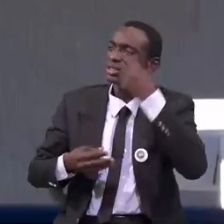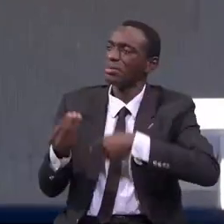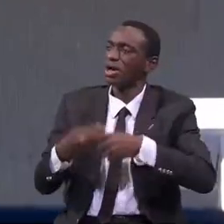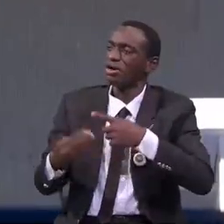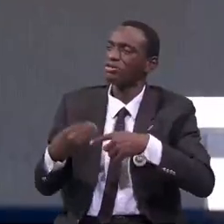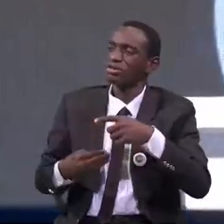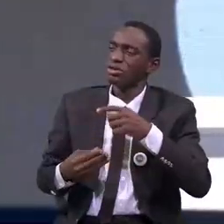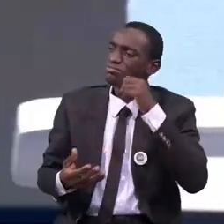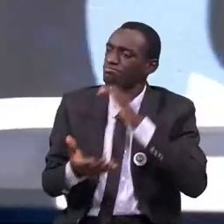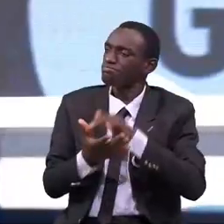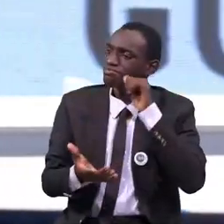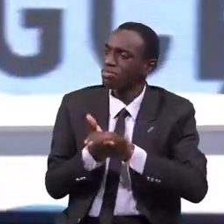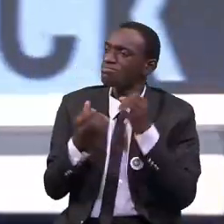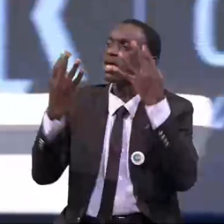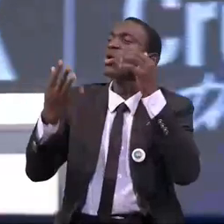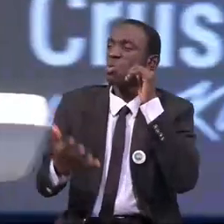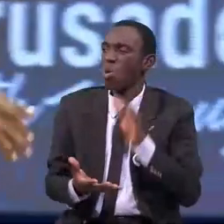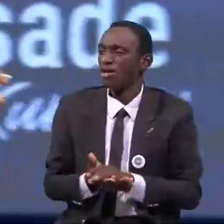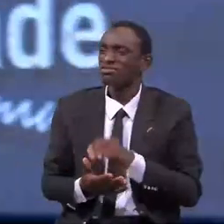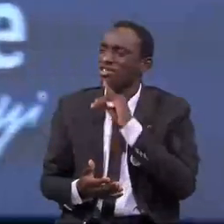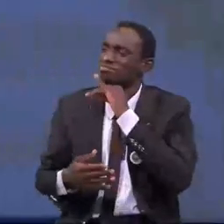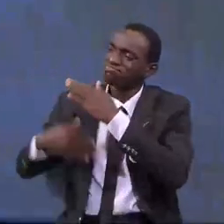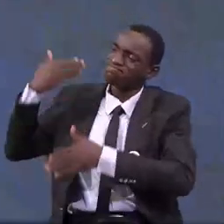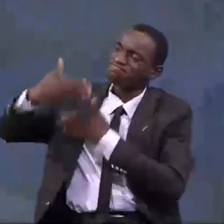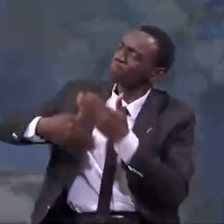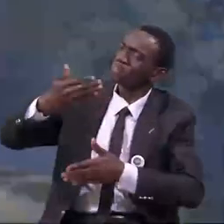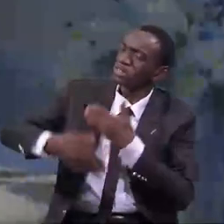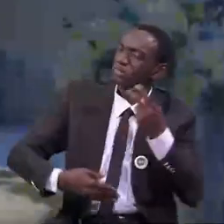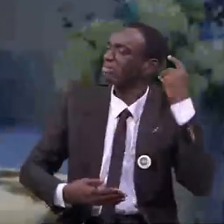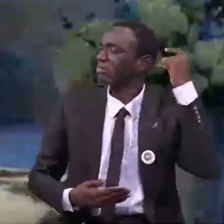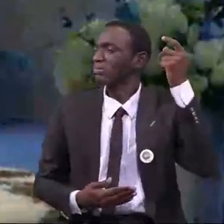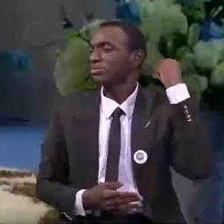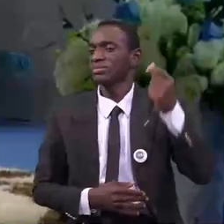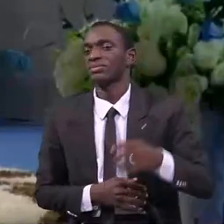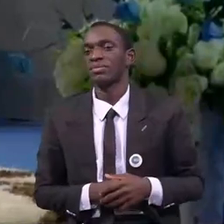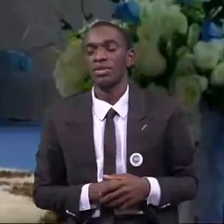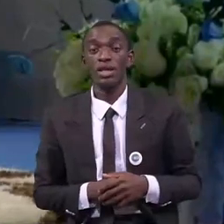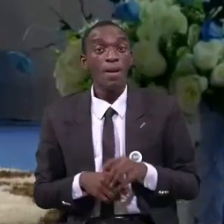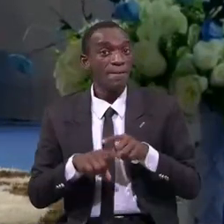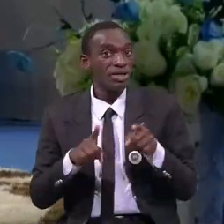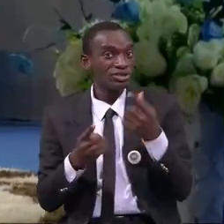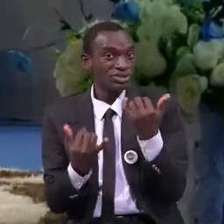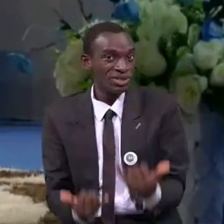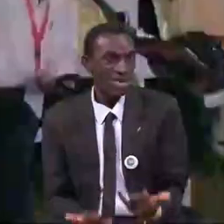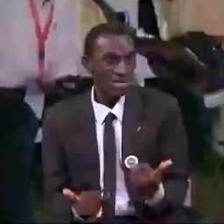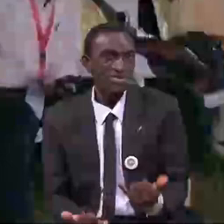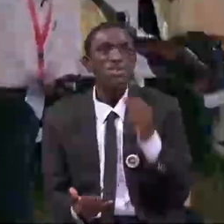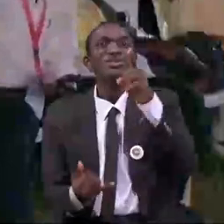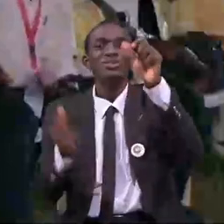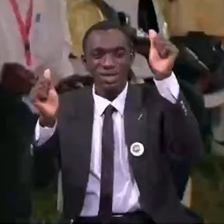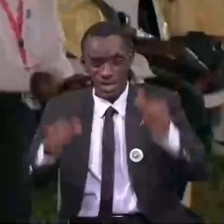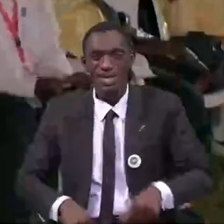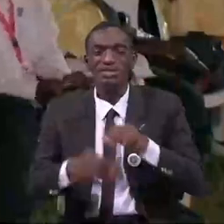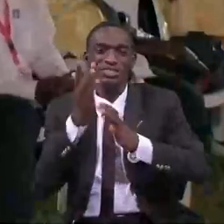pas parce que la la maladie de la polygamie est de génération en génération dans notre famille ce soir vous